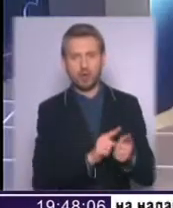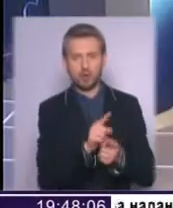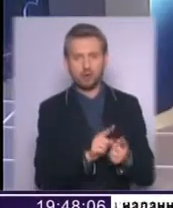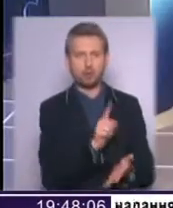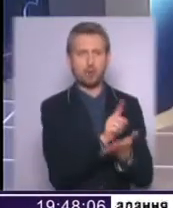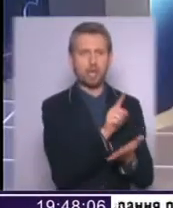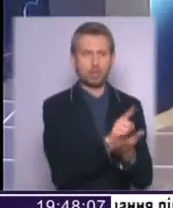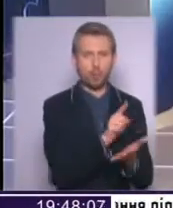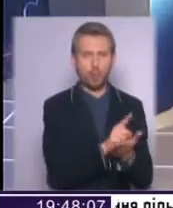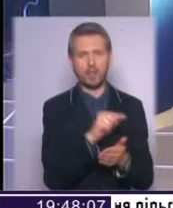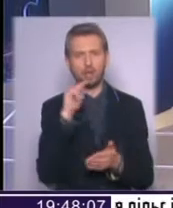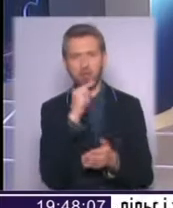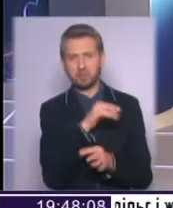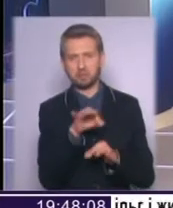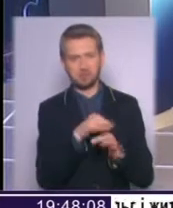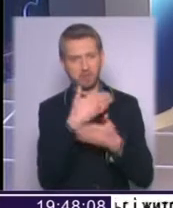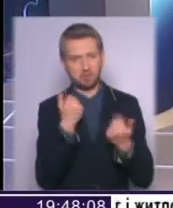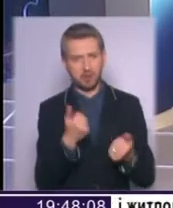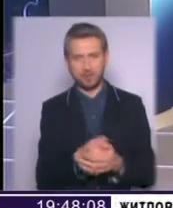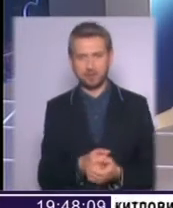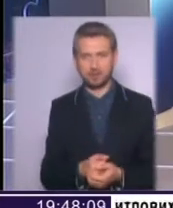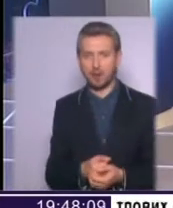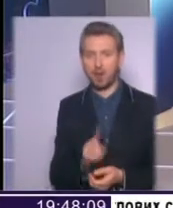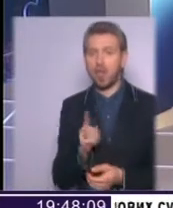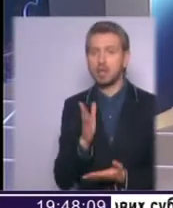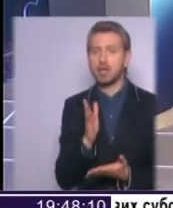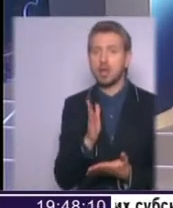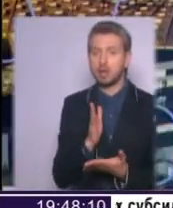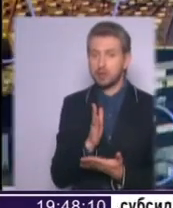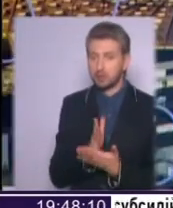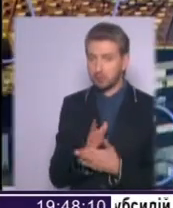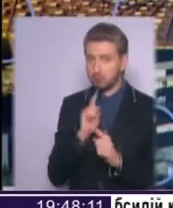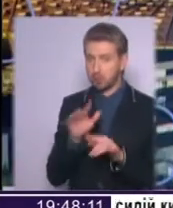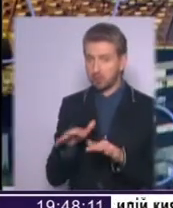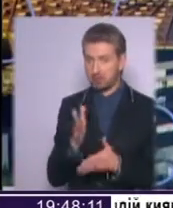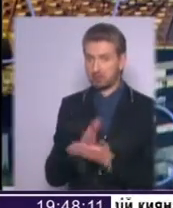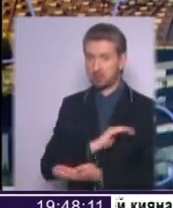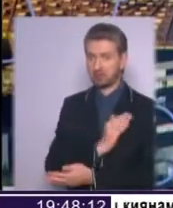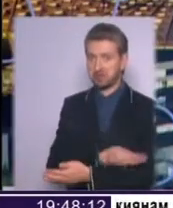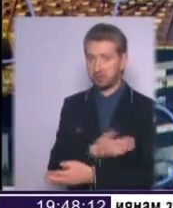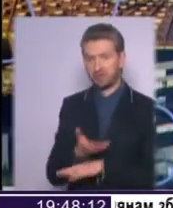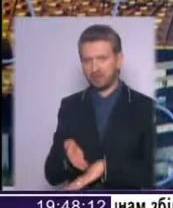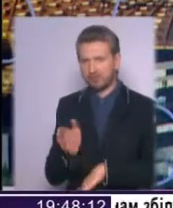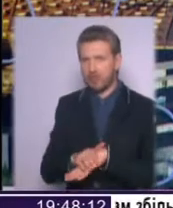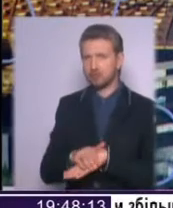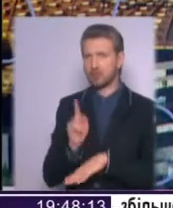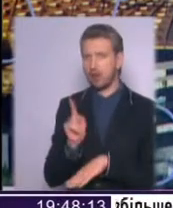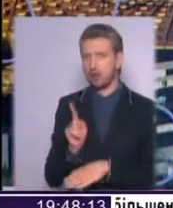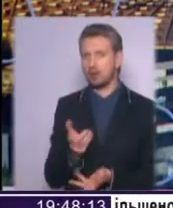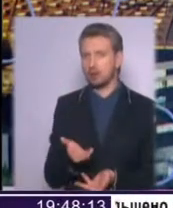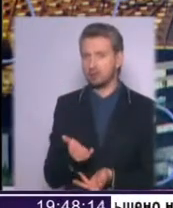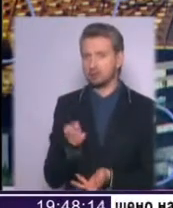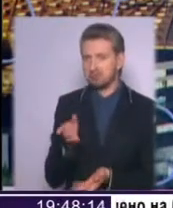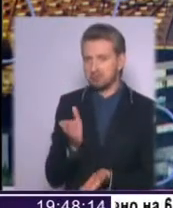ні економічні, ніде нічого немає. Є важелі і у парламенту, вони складні, вони непрості, але є важелі і